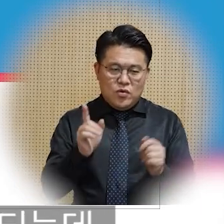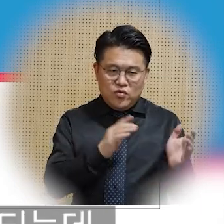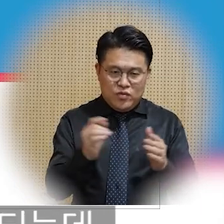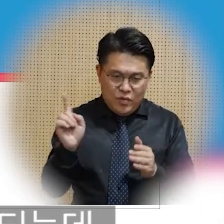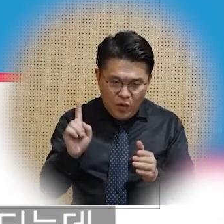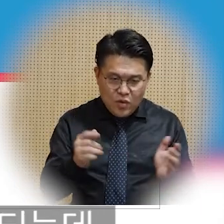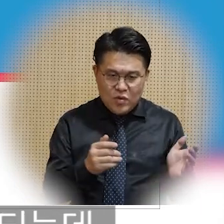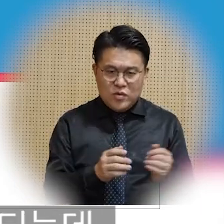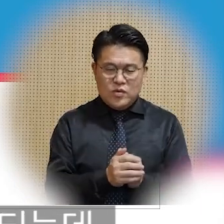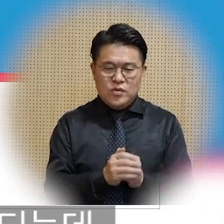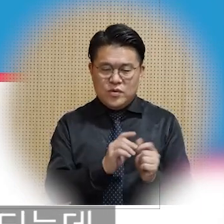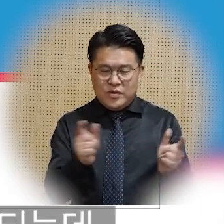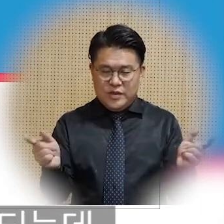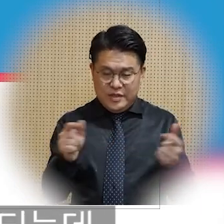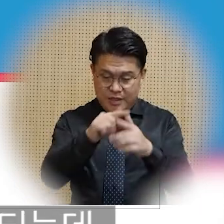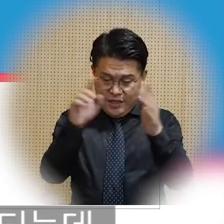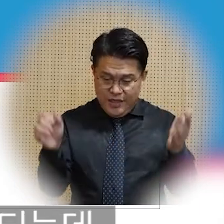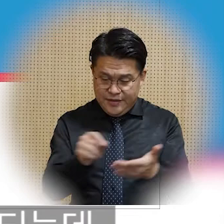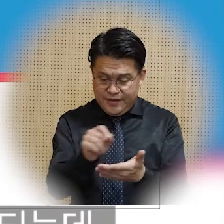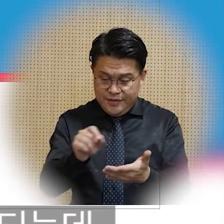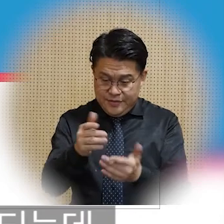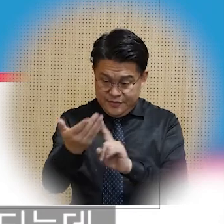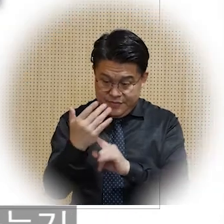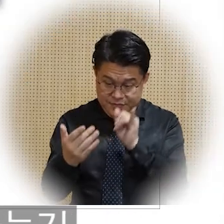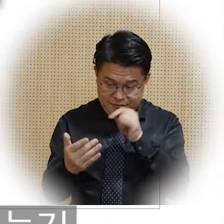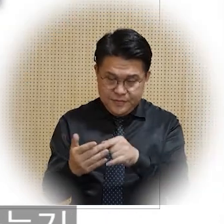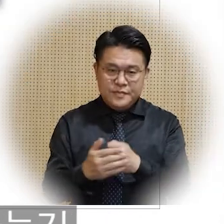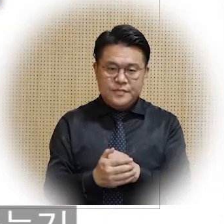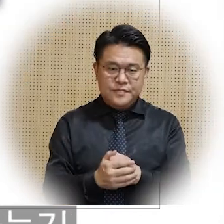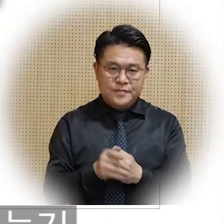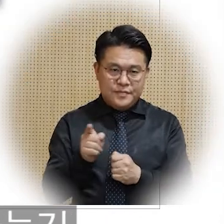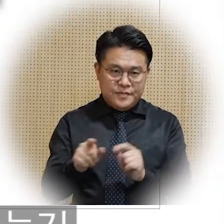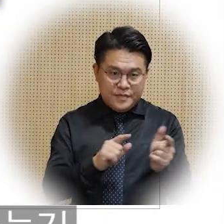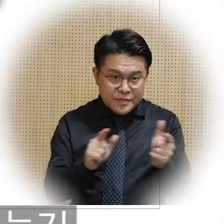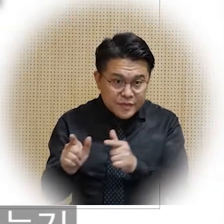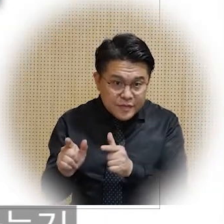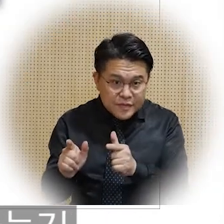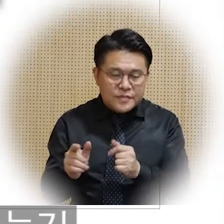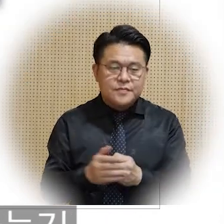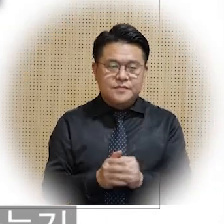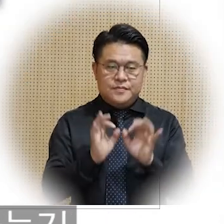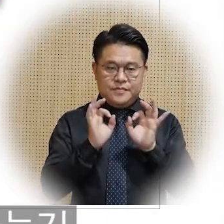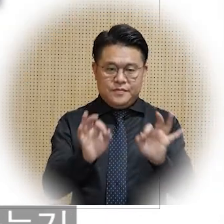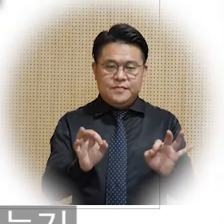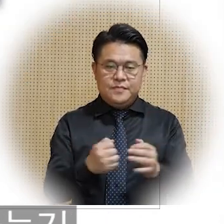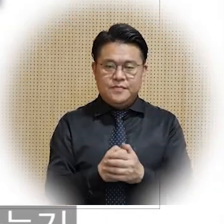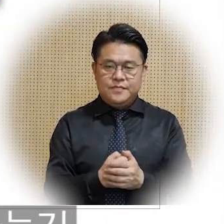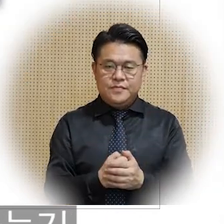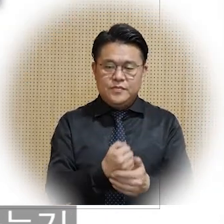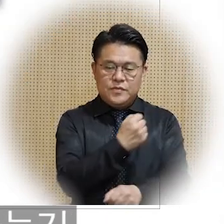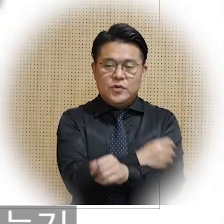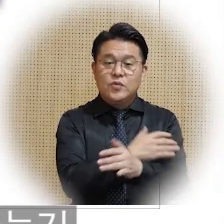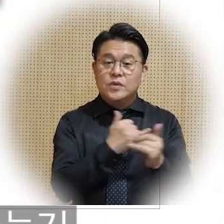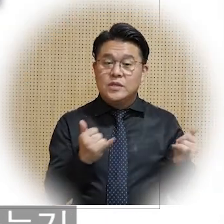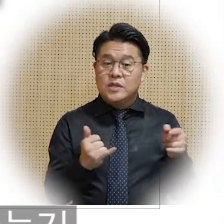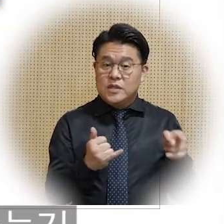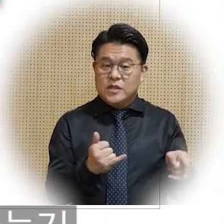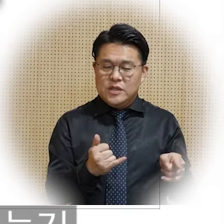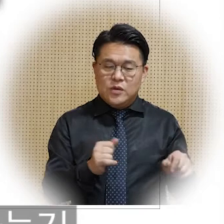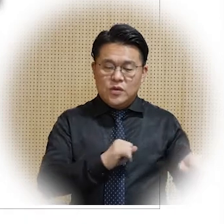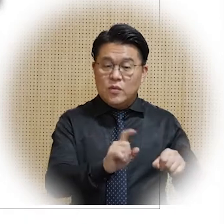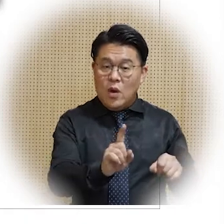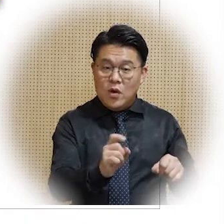뭘 준비해야 되고, 이런 부분들이 이제 나와 있게 되는데, 그런 부분들은 바로 여기 나와 있는 근로자가